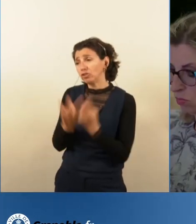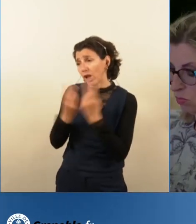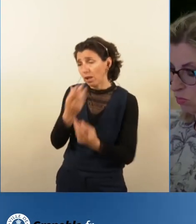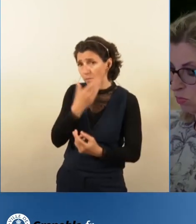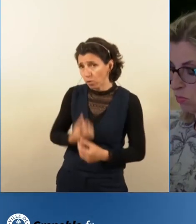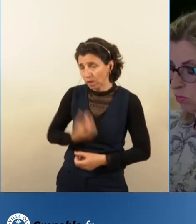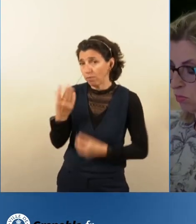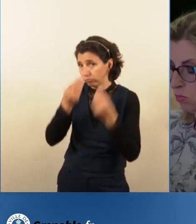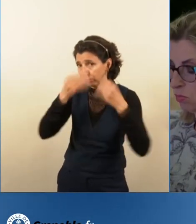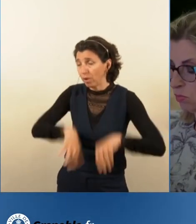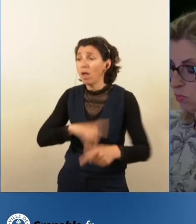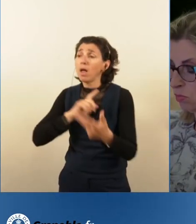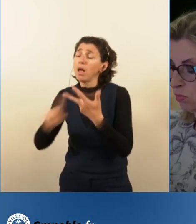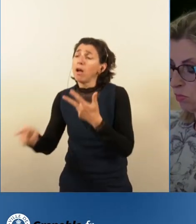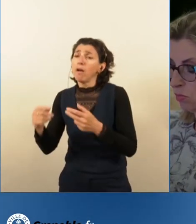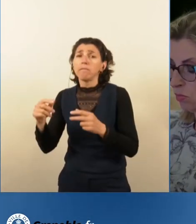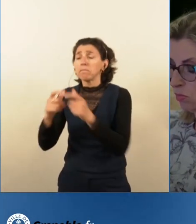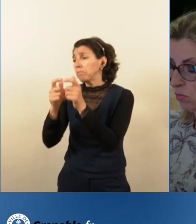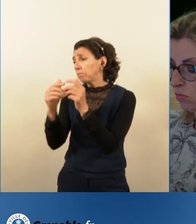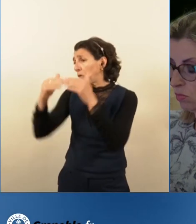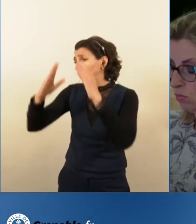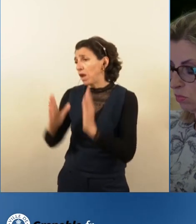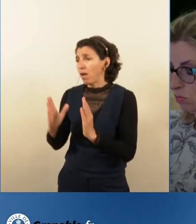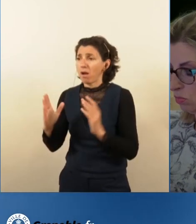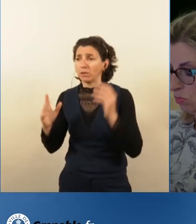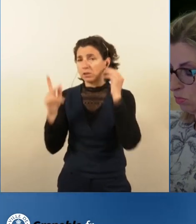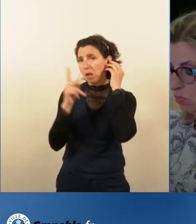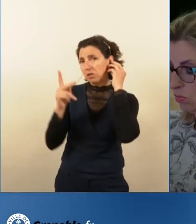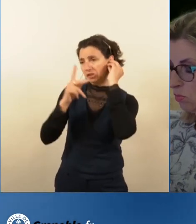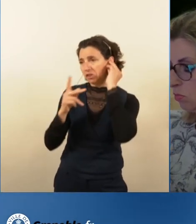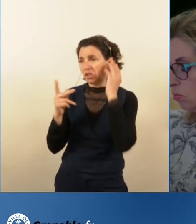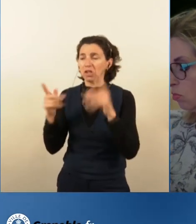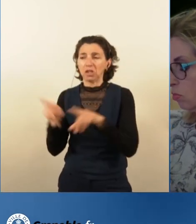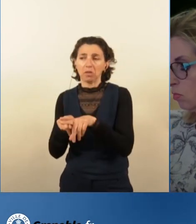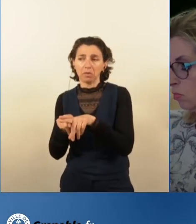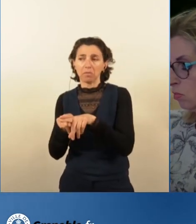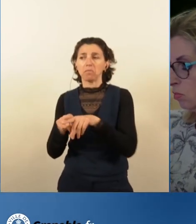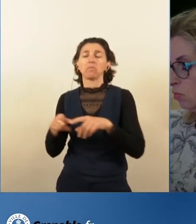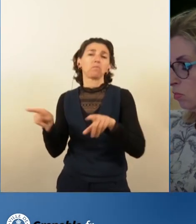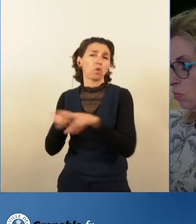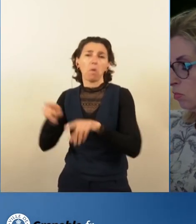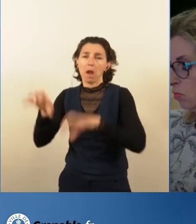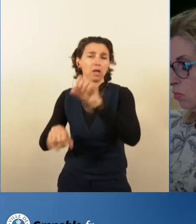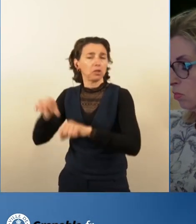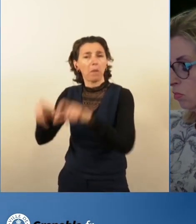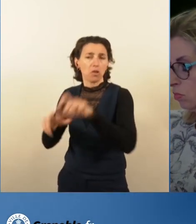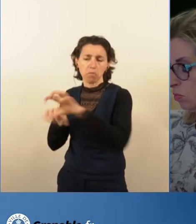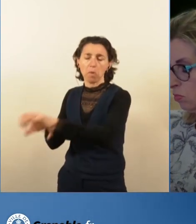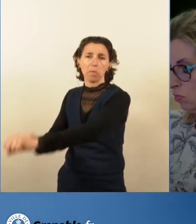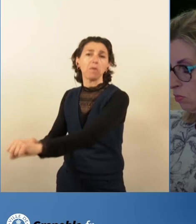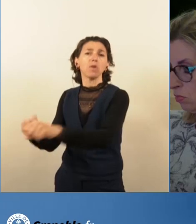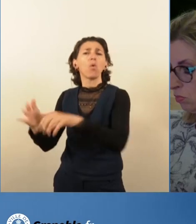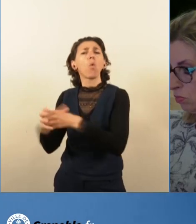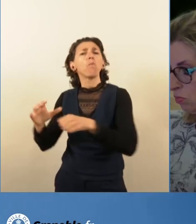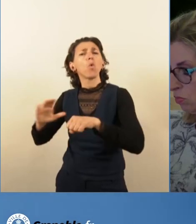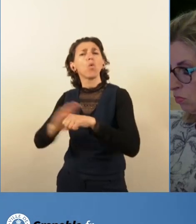s'écrouler occupé par un squat de l'ultra gauche qu'il a qu'il a détruit systématiquement les grandes